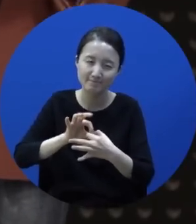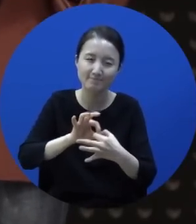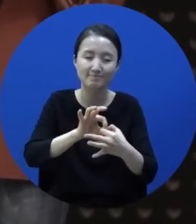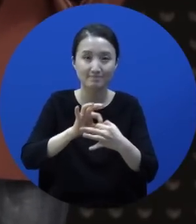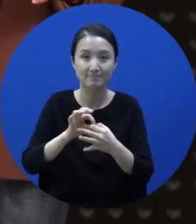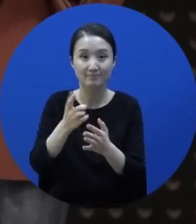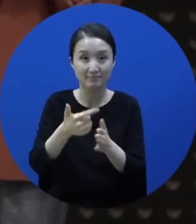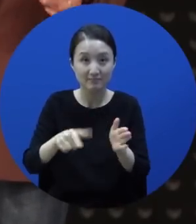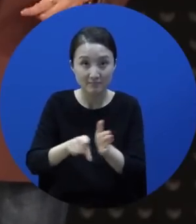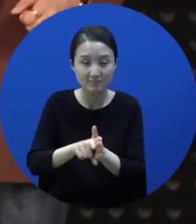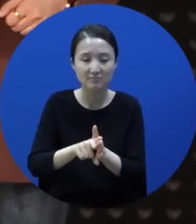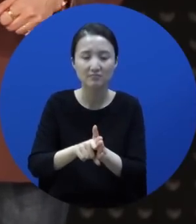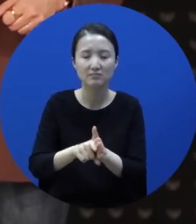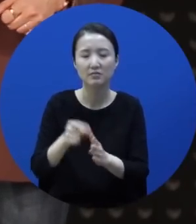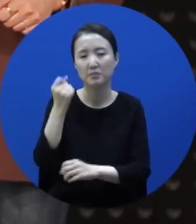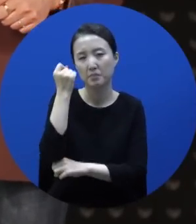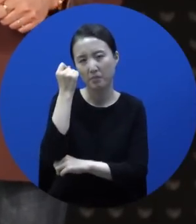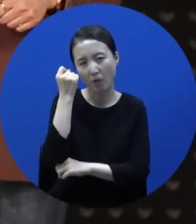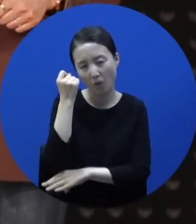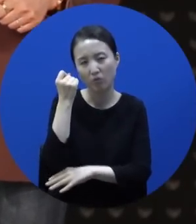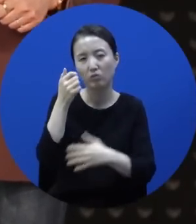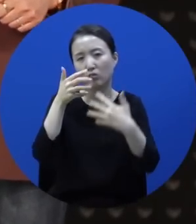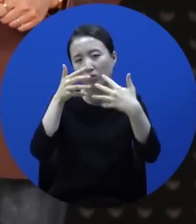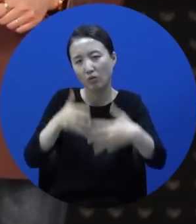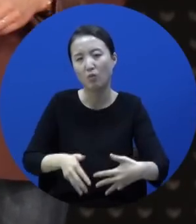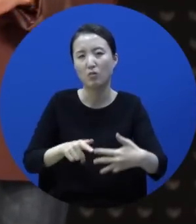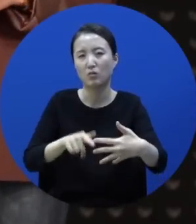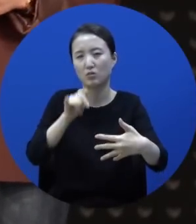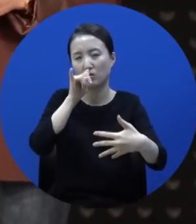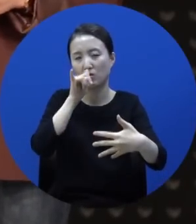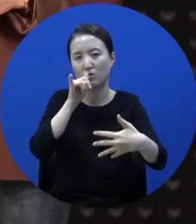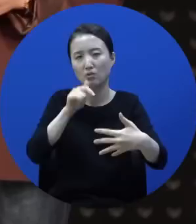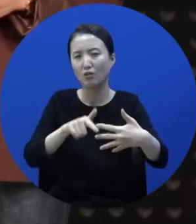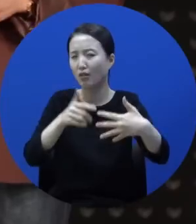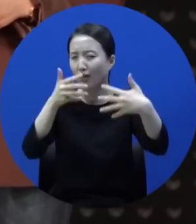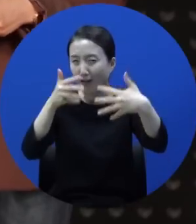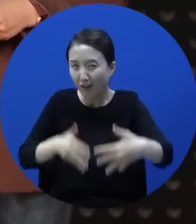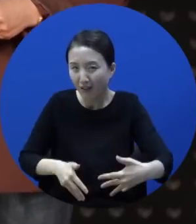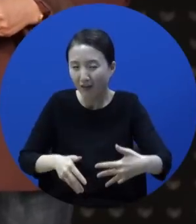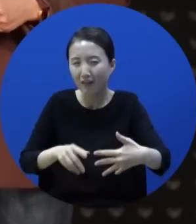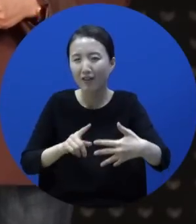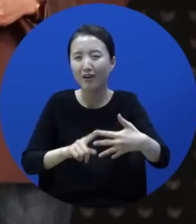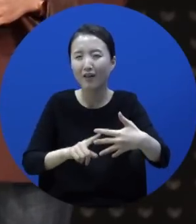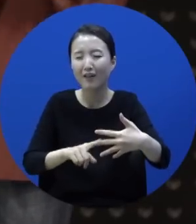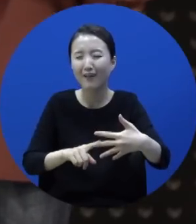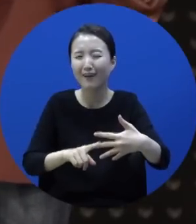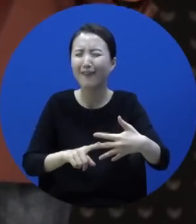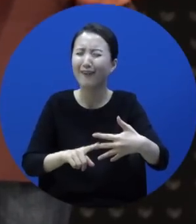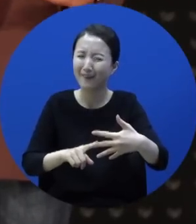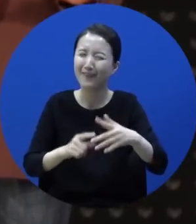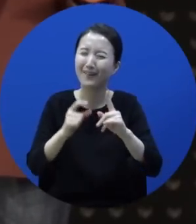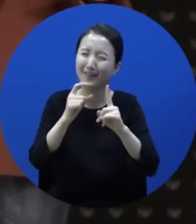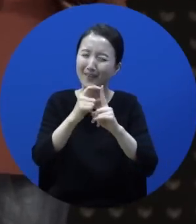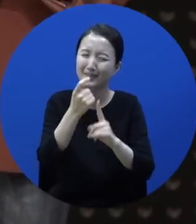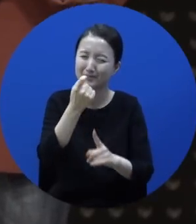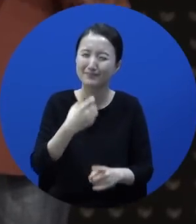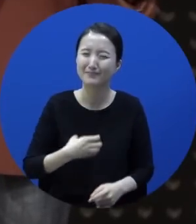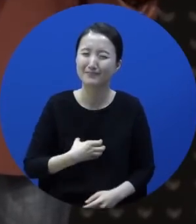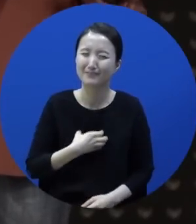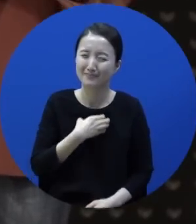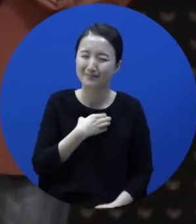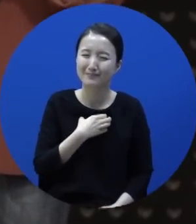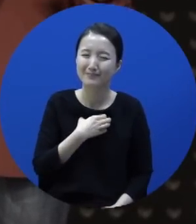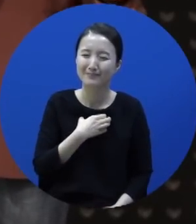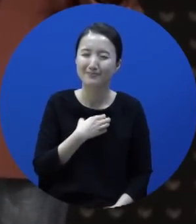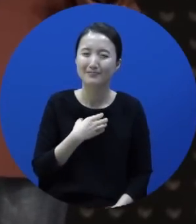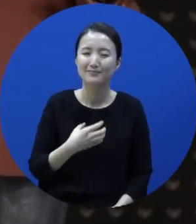맺으려면 그 안에서 조건이 붙습니다. 우리 조건이라고 하니까 조금 슬프죠. 그 사심 없이